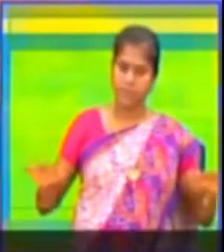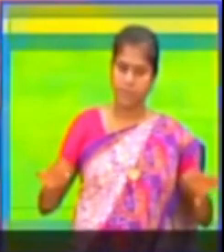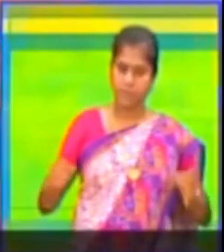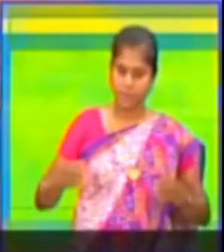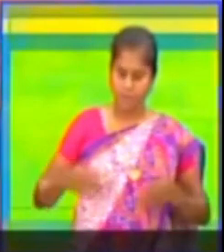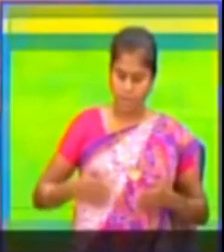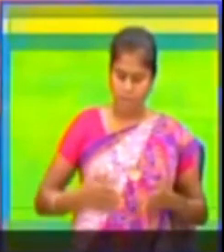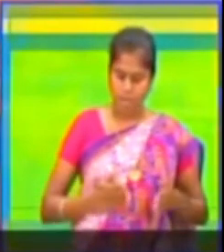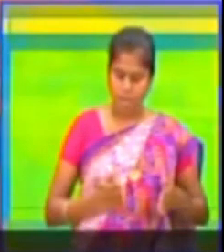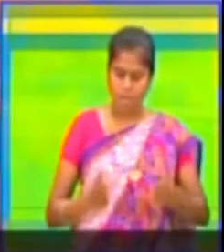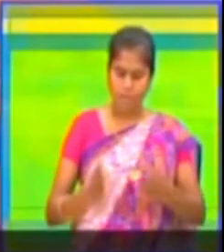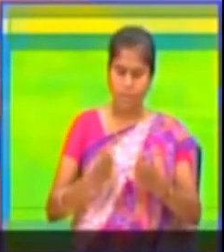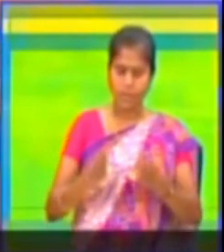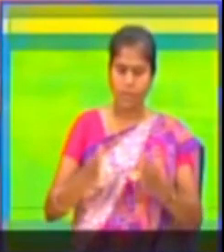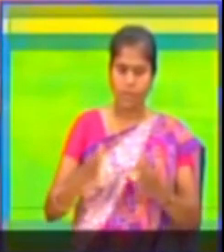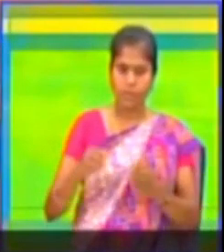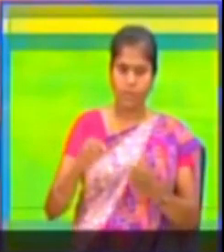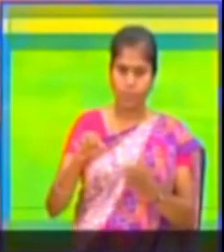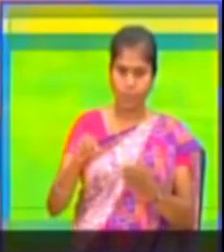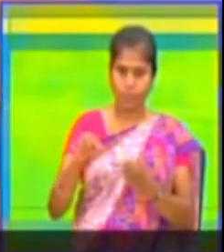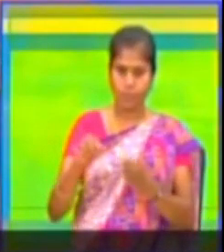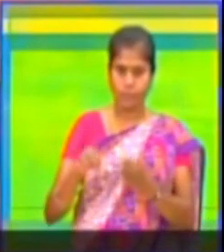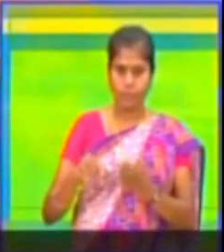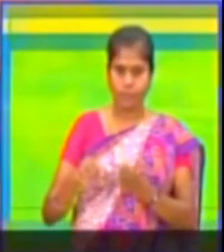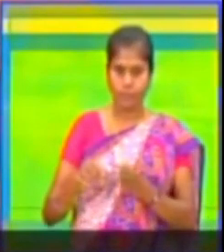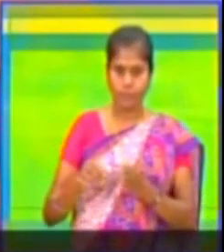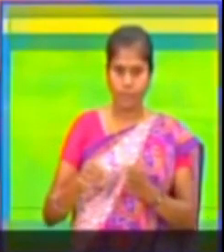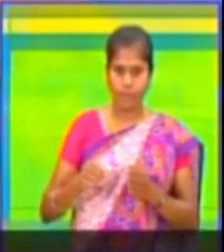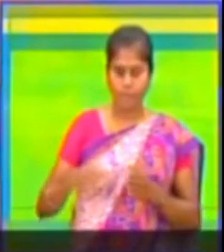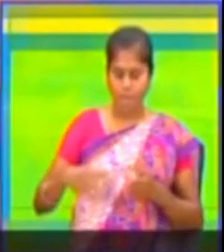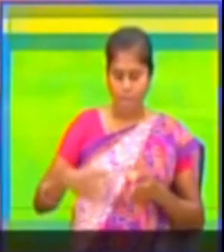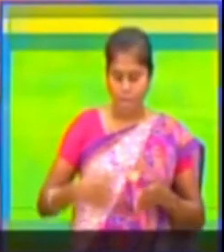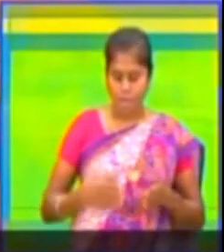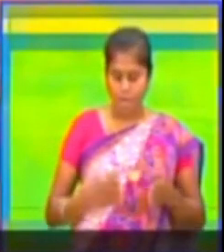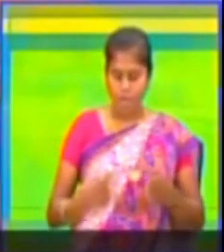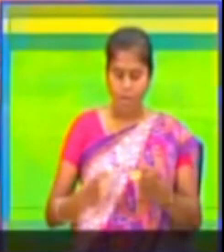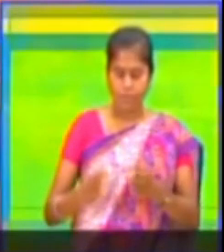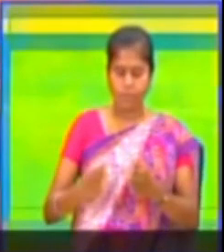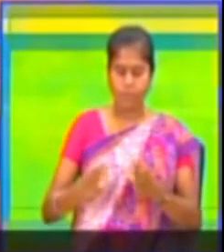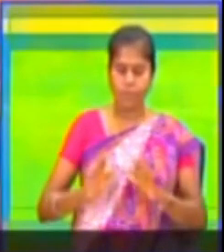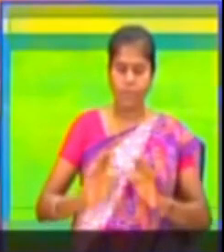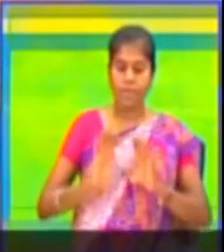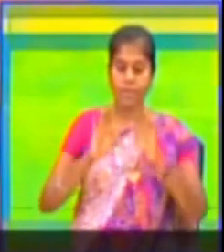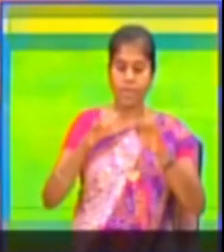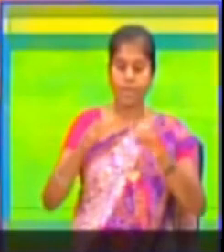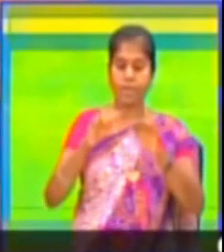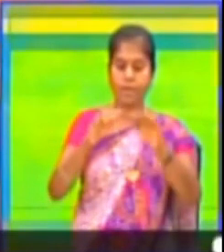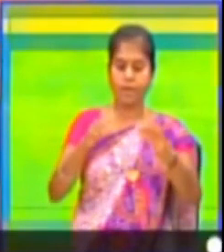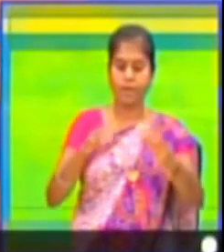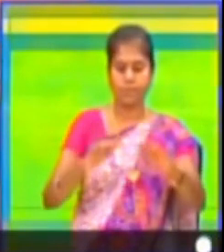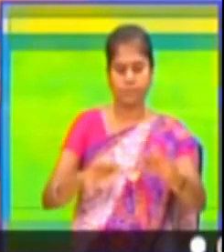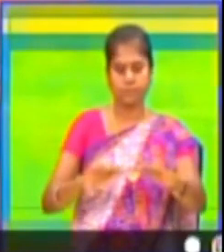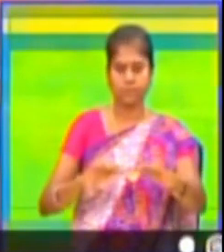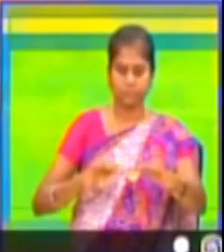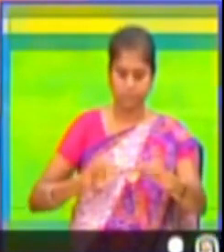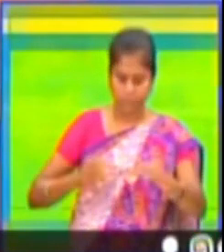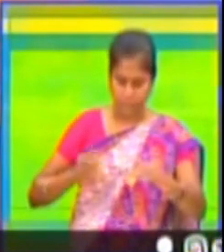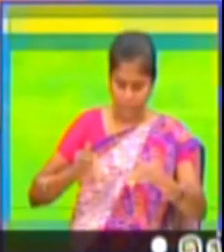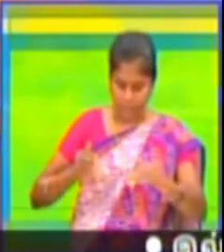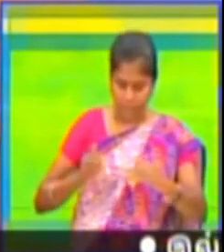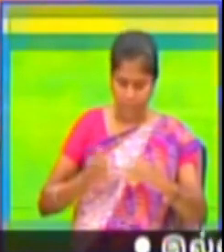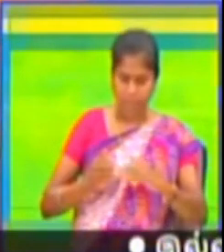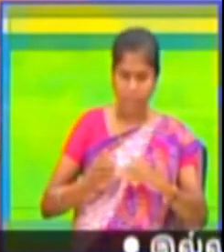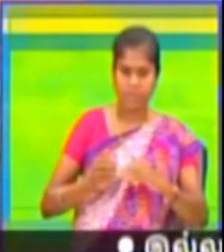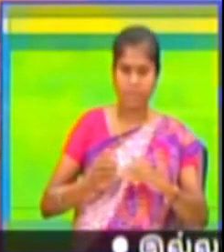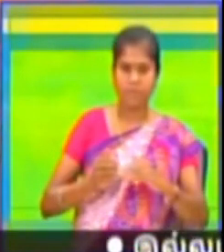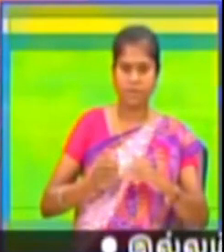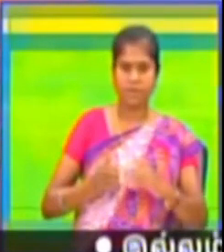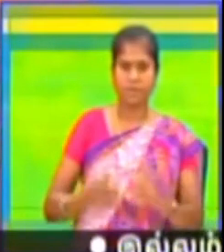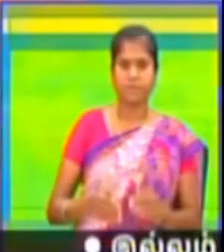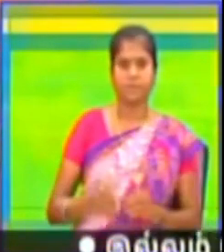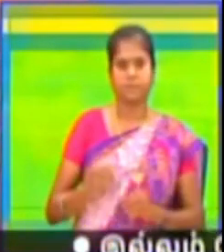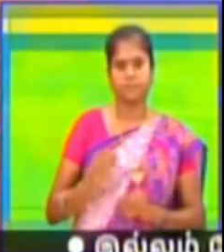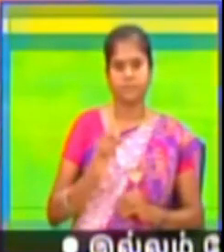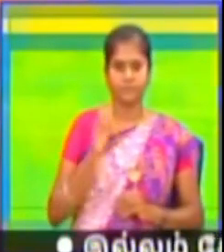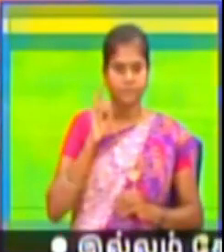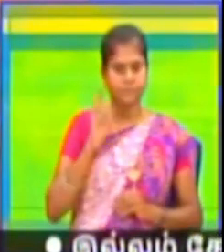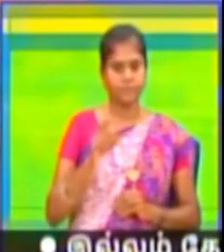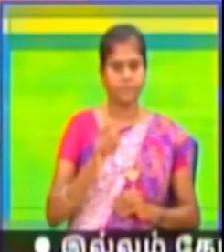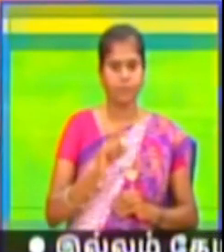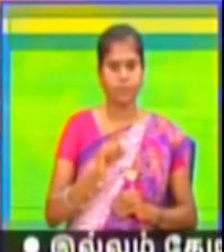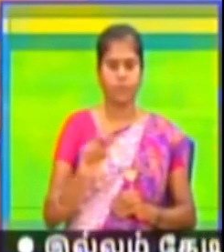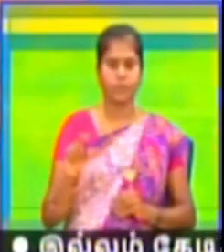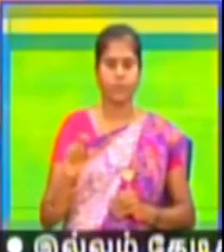முகத்துவாரம், முகத்துவாரம்னா என்னம்மா, ஆறு கடலோடு சேரக்கூடிய பகுதியை தான் நம்ம முகத்துவாரம்னு சொல்கிறோம். அது மட்டும் இல்லாமல்